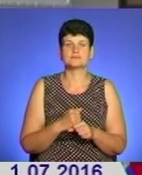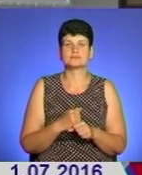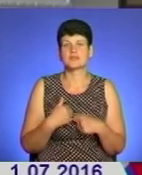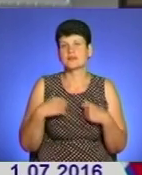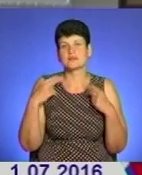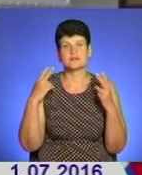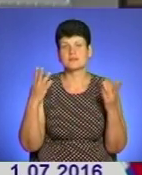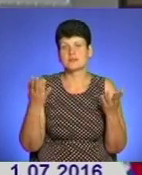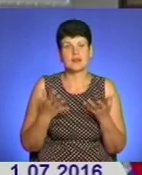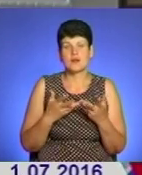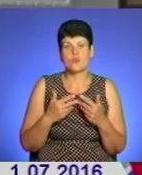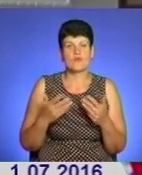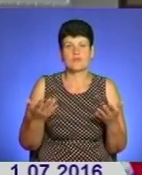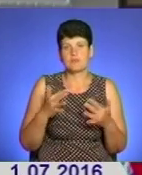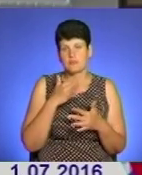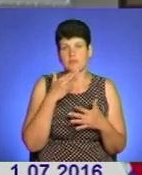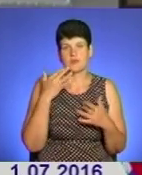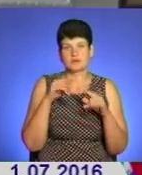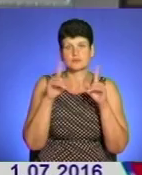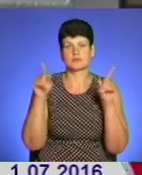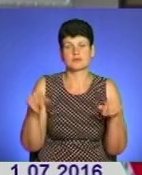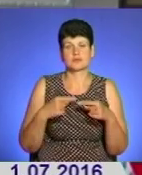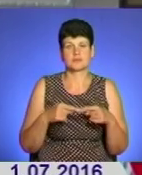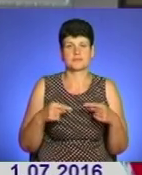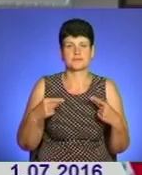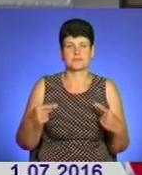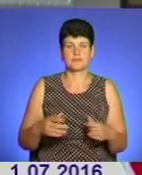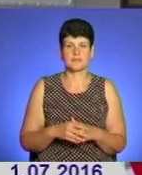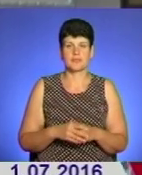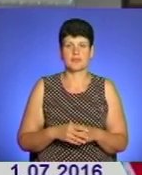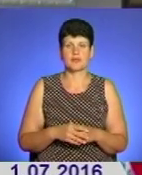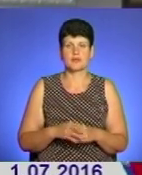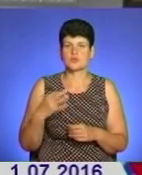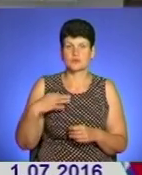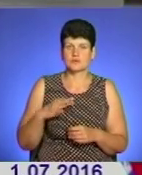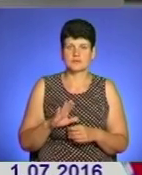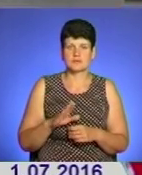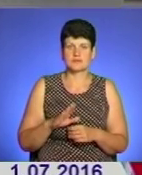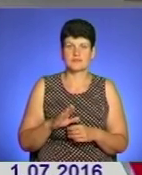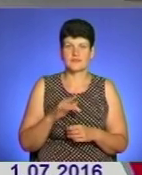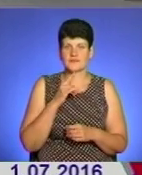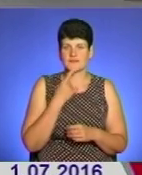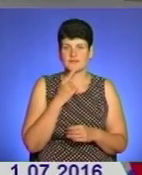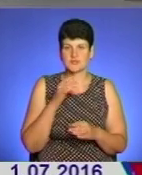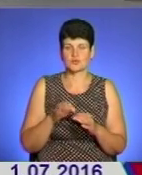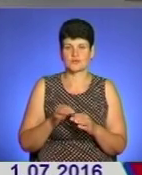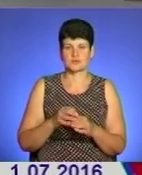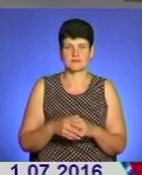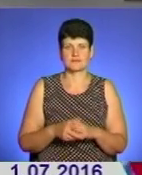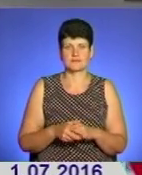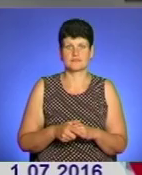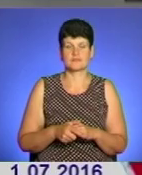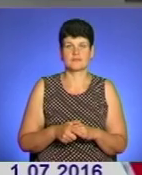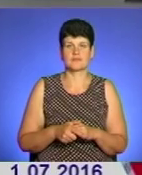Не знаю, не рахую. Ну, багато картин таких всяких. Картини більше любиш, не сорочки? Ну, їх важко вишивати. Для хлопців